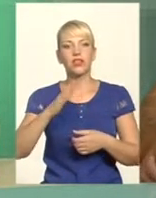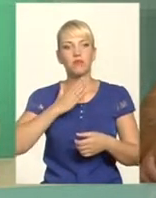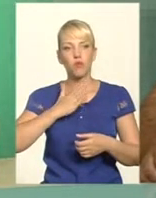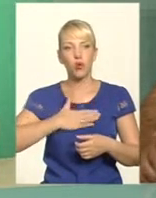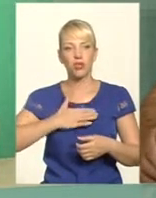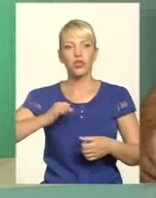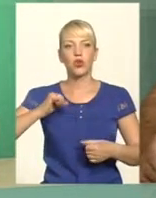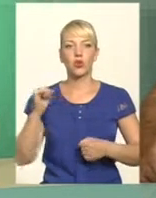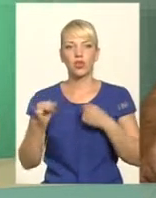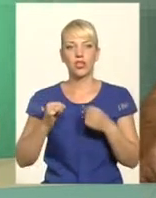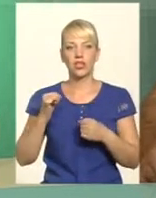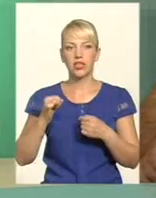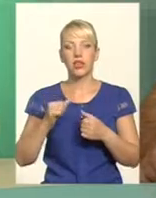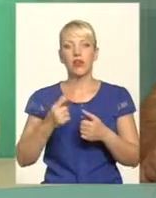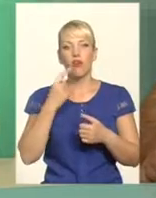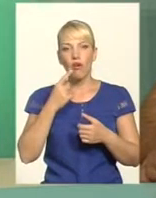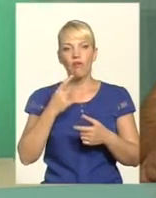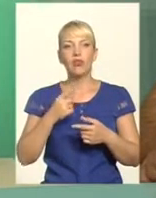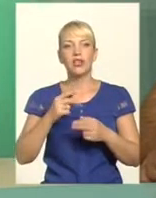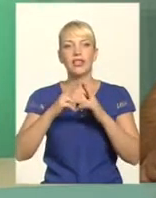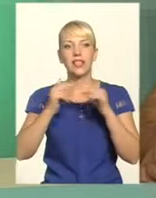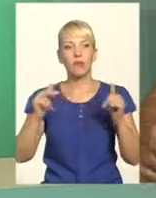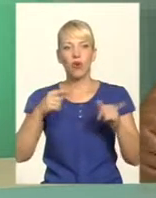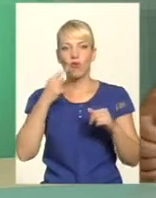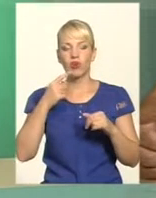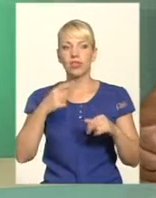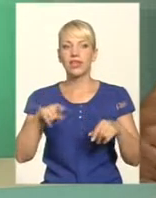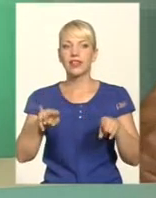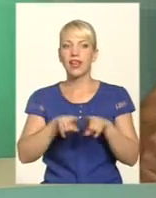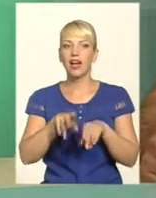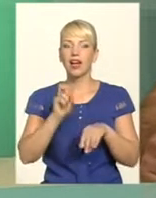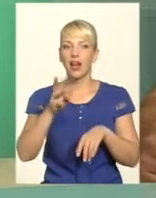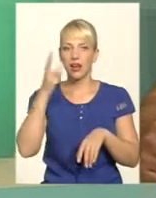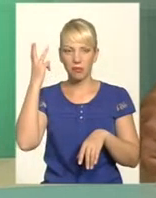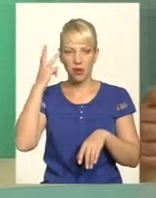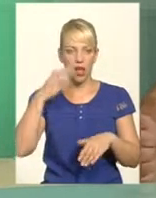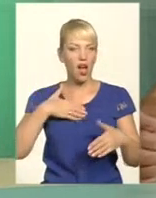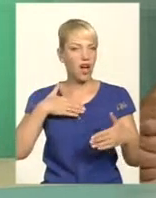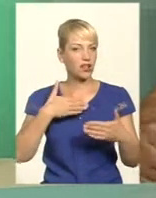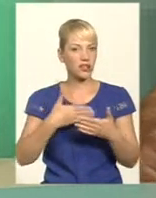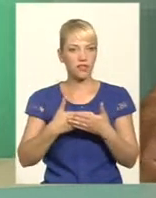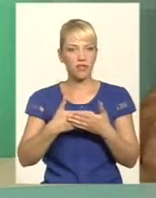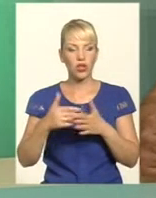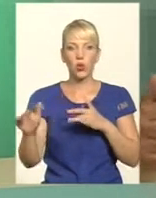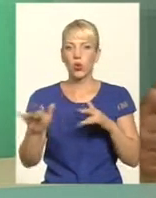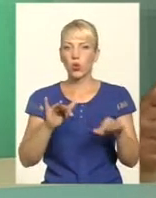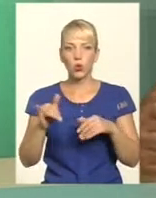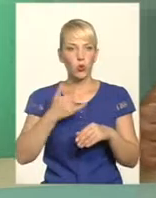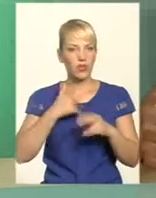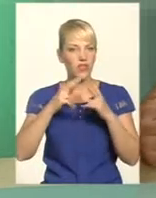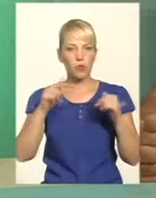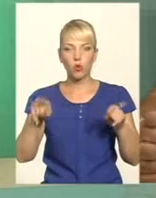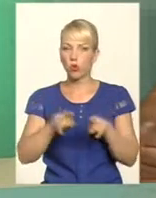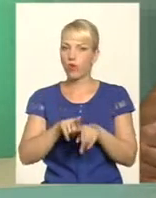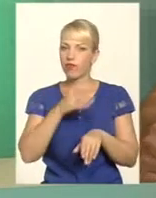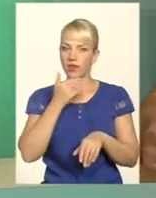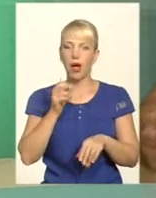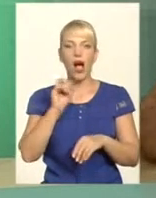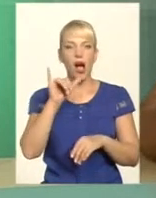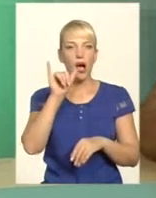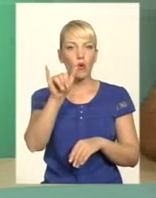колеги, співслуживці виділяють, які з Дніпропетровська кажуть, що в нас, так як в Хмельниччині, активно волонтерський рух не проводиться. Наскільки потужно працюється на